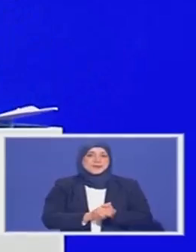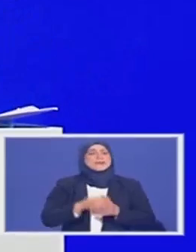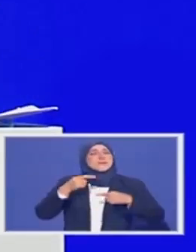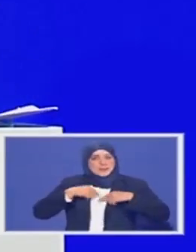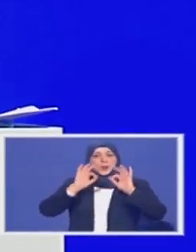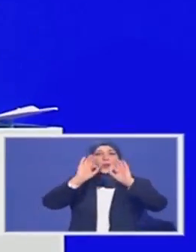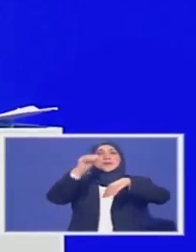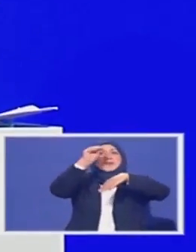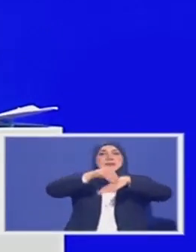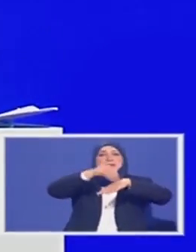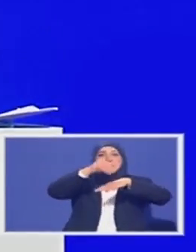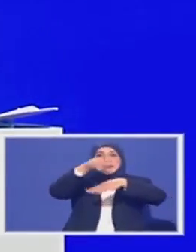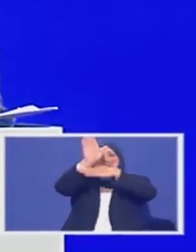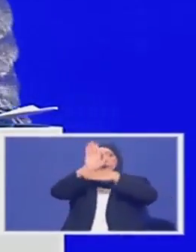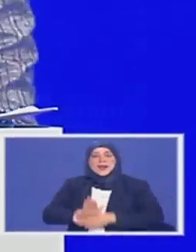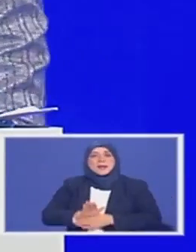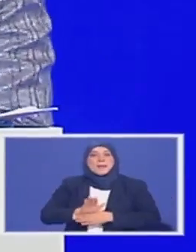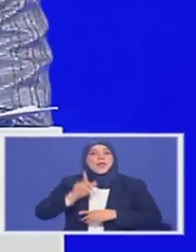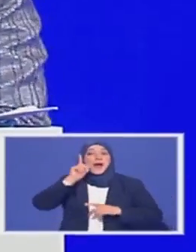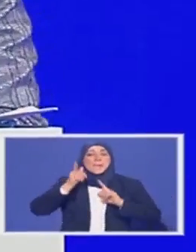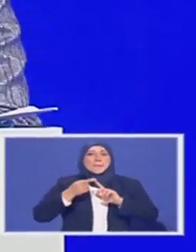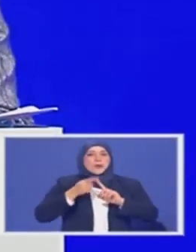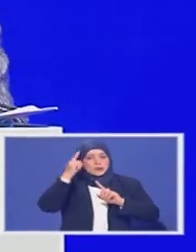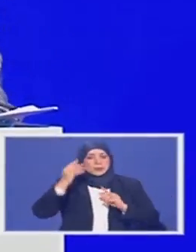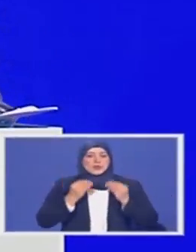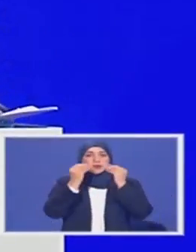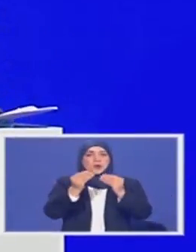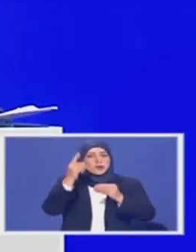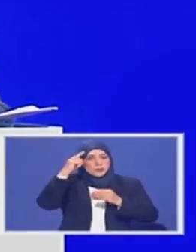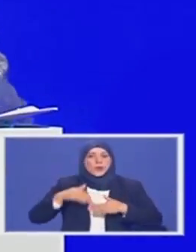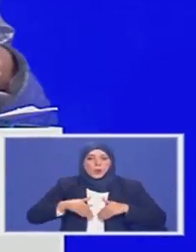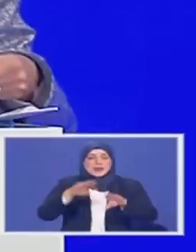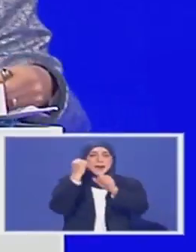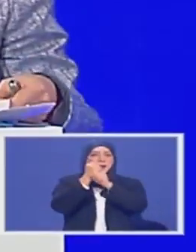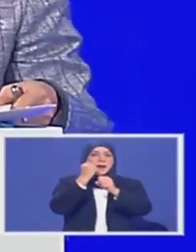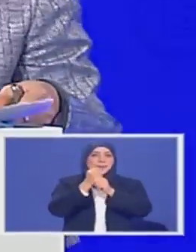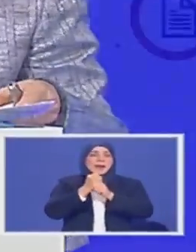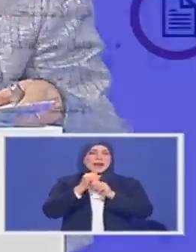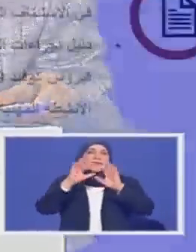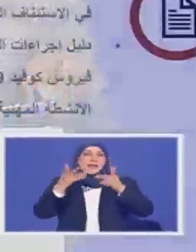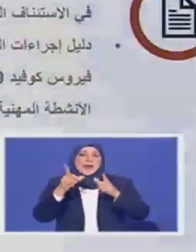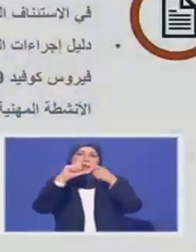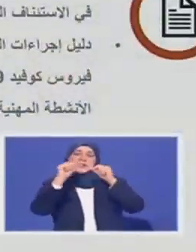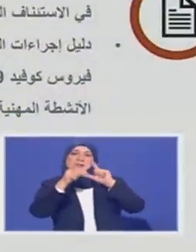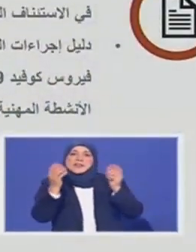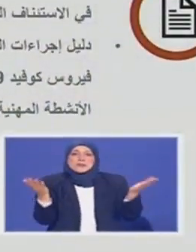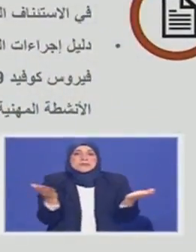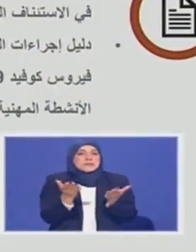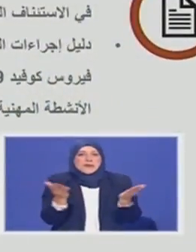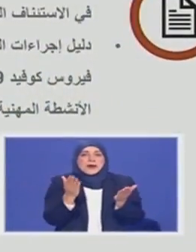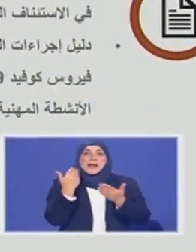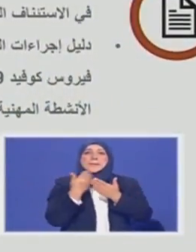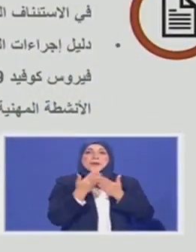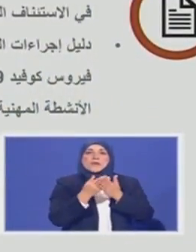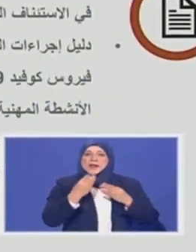التوجيهات الوقاية اللازمة ضد الإصابة بالكورونا لاستئناف العمل لهنا يعني العديد من كما قلنا الأدلة.